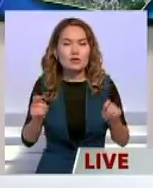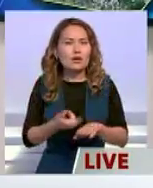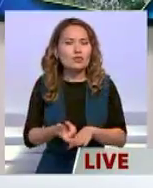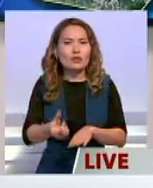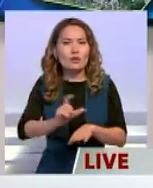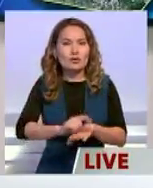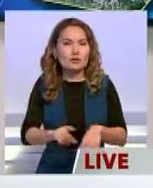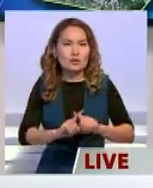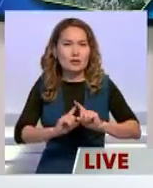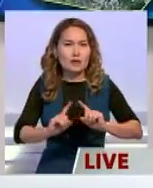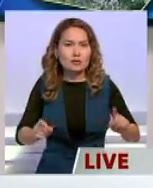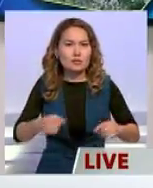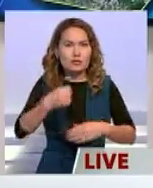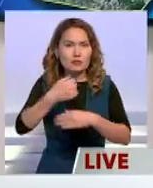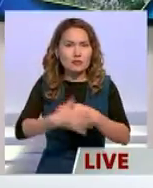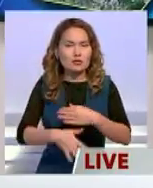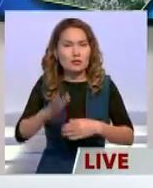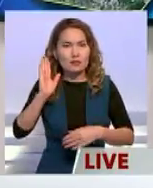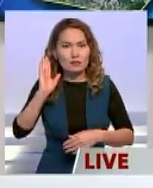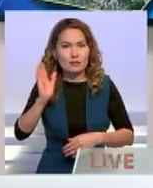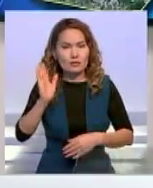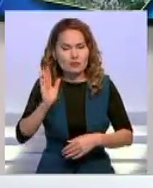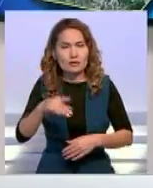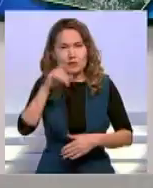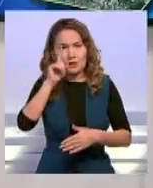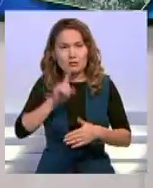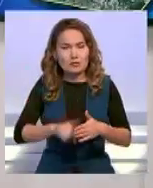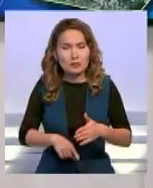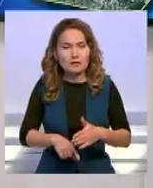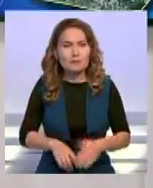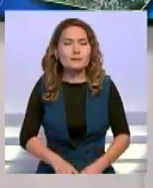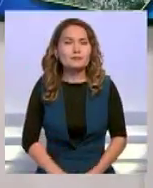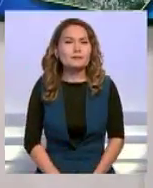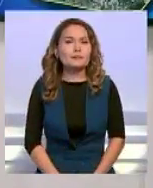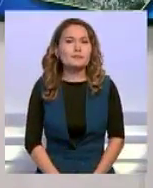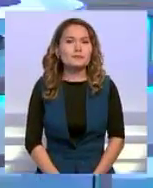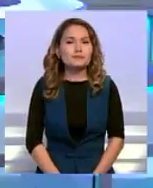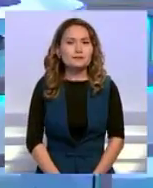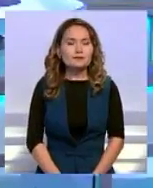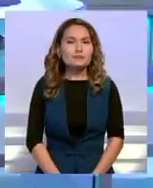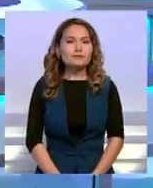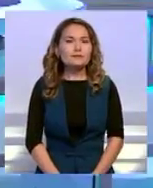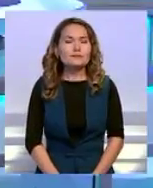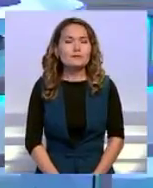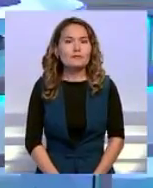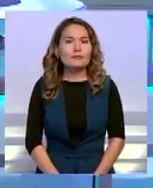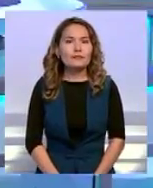ғимарат, нысан болады деген сенімдеміз. Мендегі ақпарат әзірге осы. Мақпал, сөз кезегі өзіңізде.